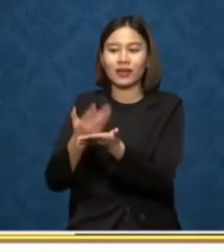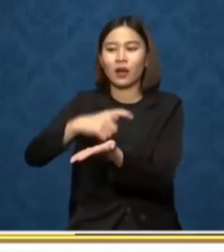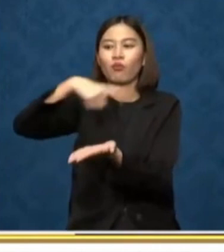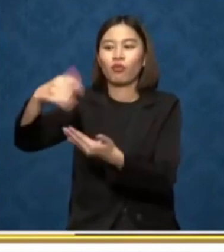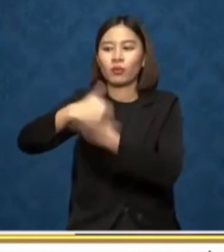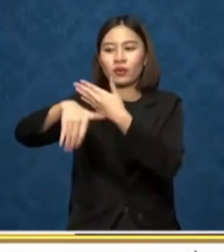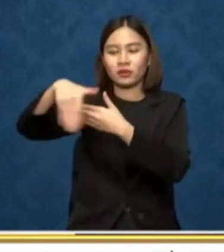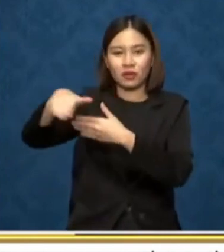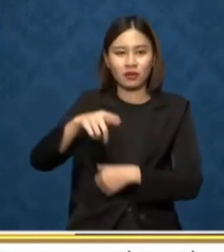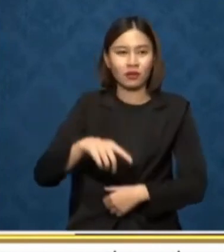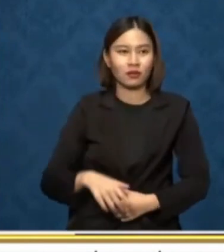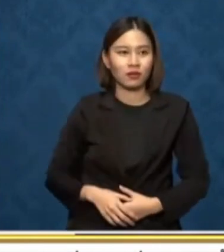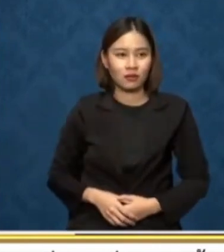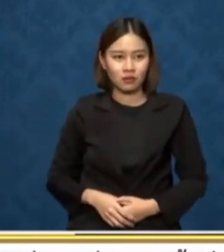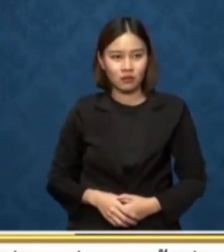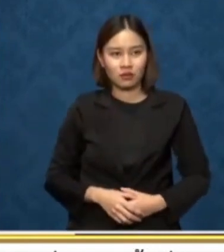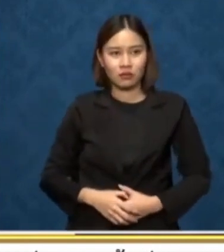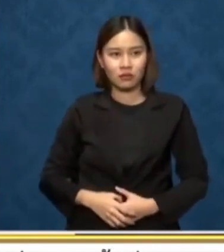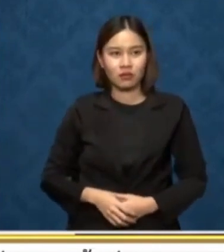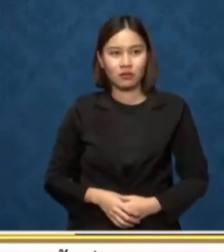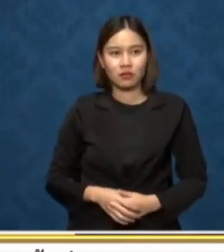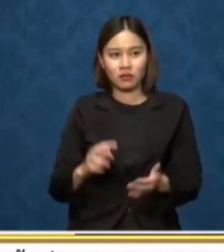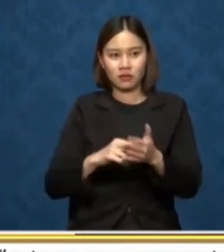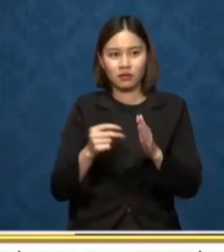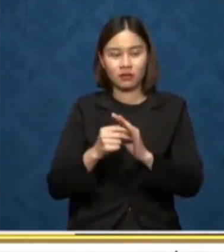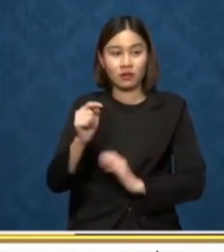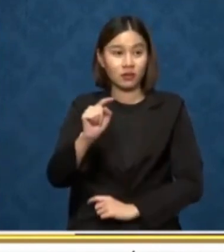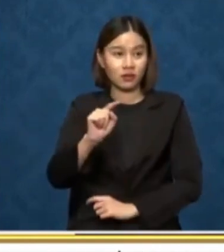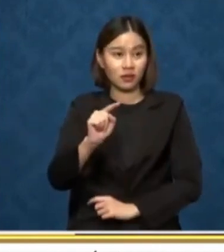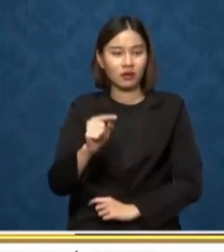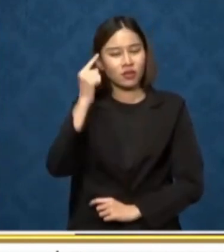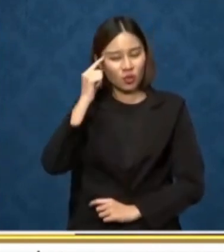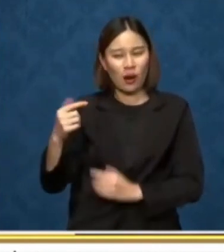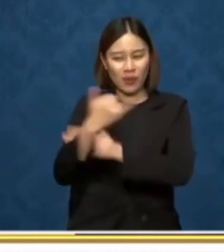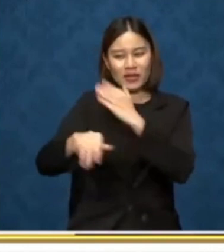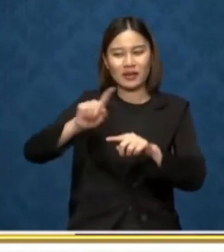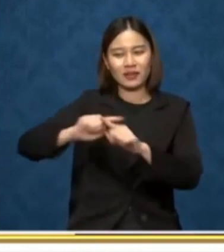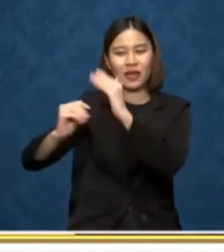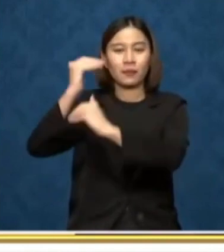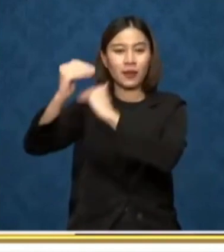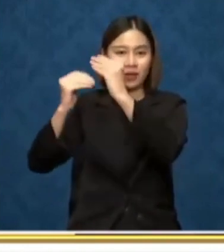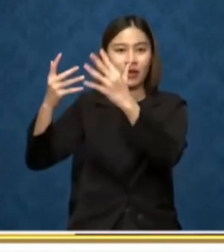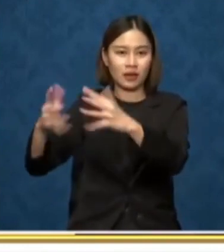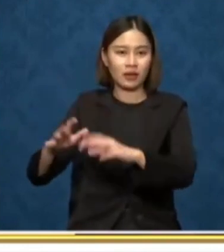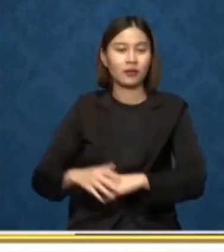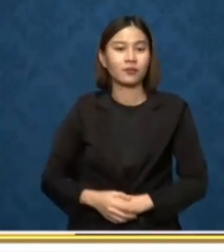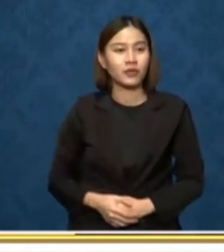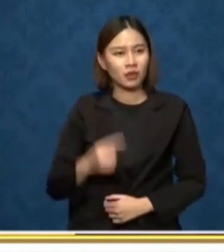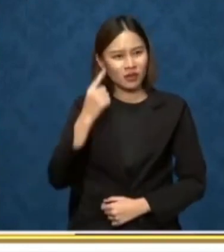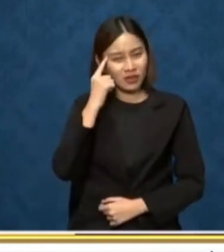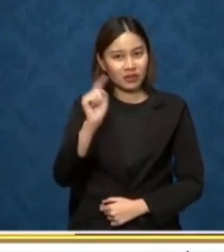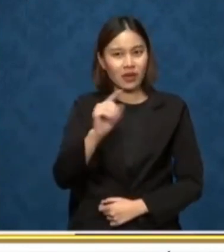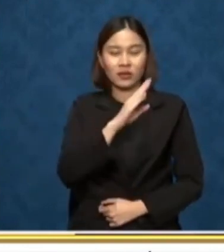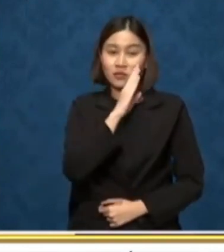นี่เวลานี้กัมพูชาเขาก็เลยทางเขมรเขาเลยเจริญกว่าเราตรงนี้นะครับเพราะฉะนั้นผมเห็นว่า